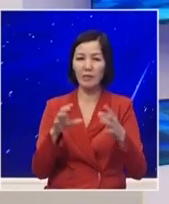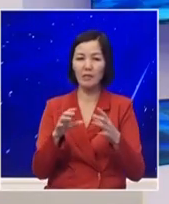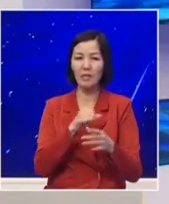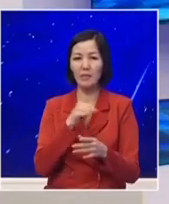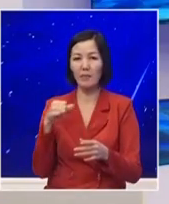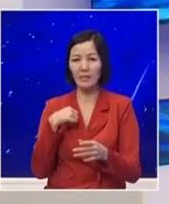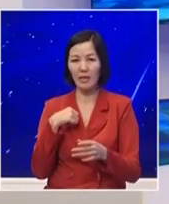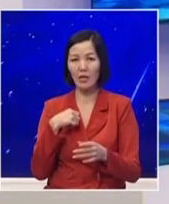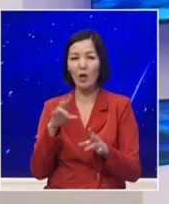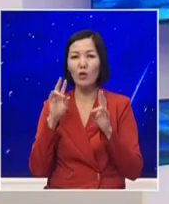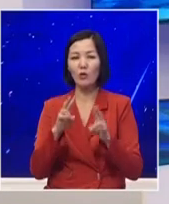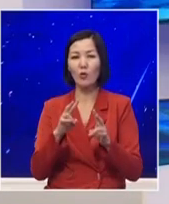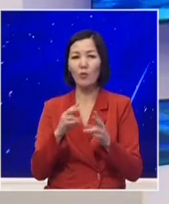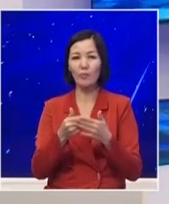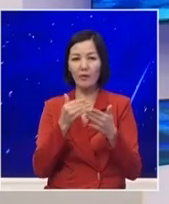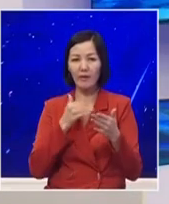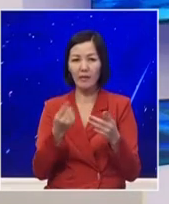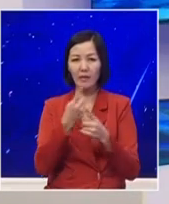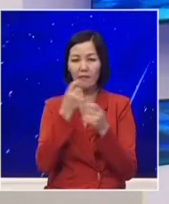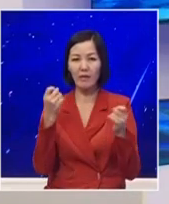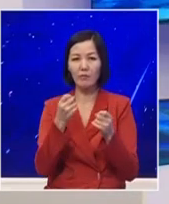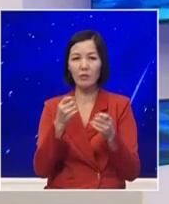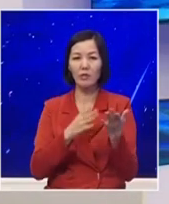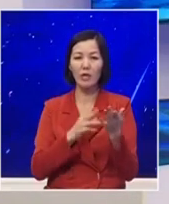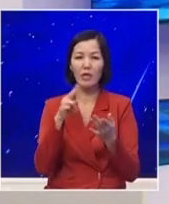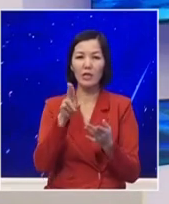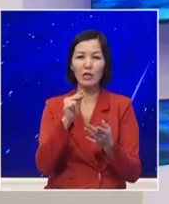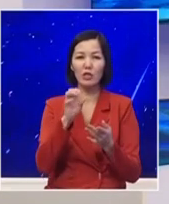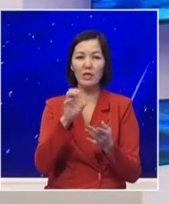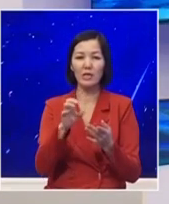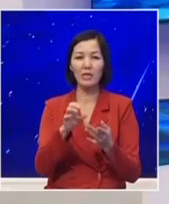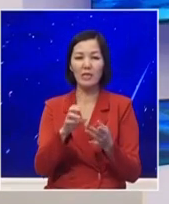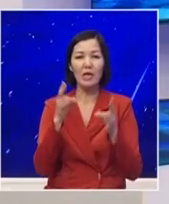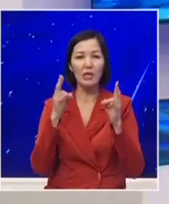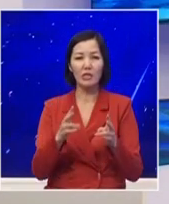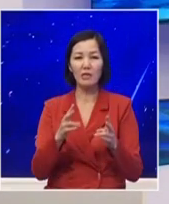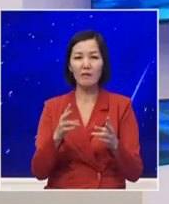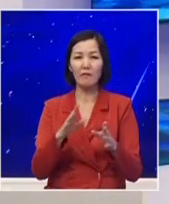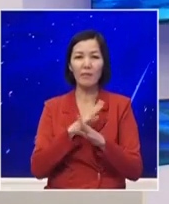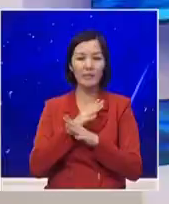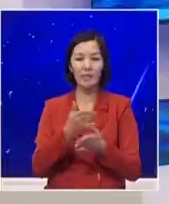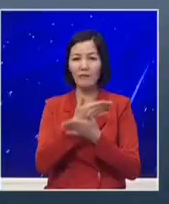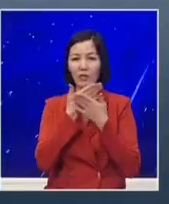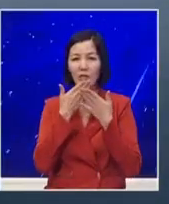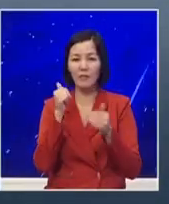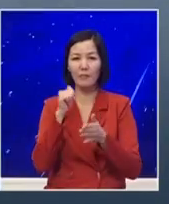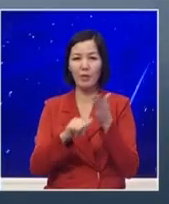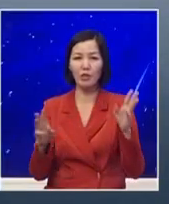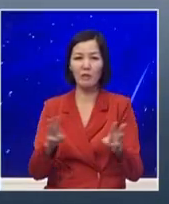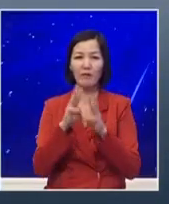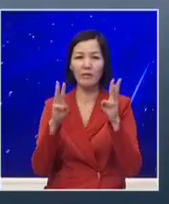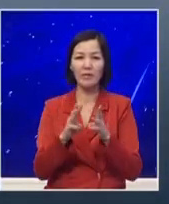транспорта самостоятельно. По предварительной информации сотрудников ТЧС, жертв и пострадавших нет. Причиной